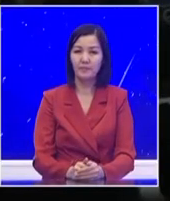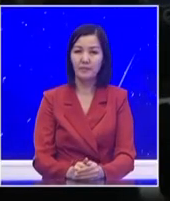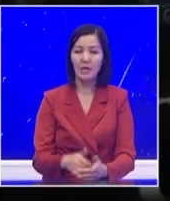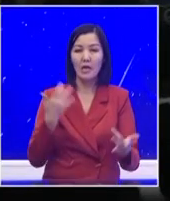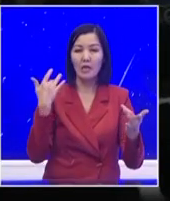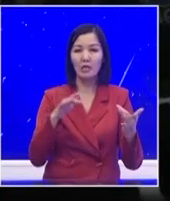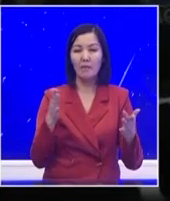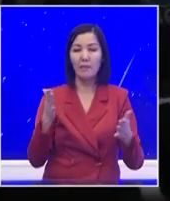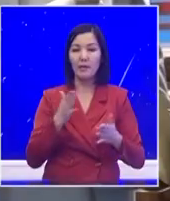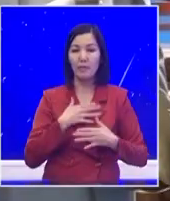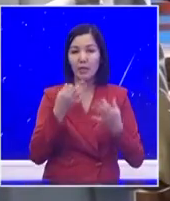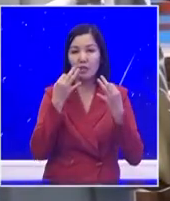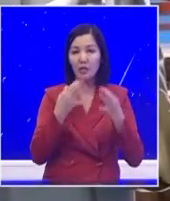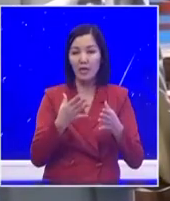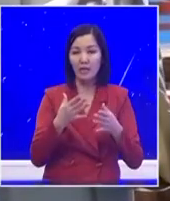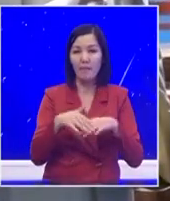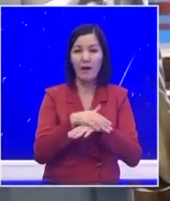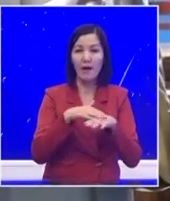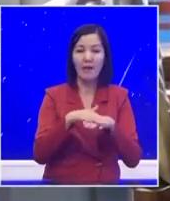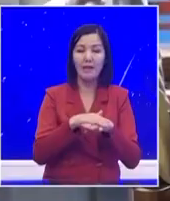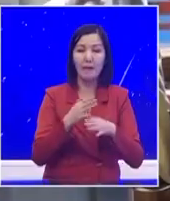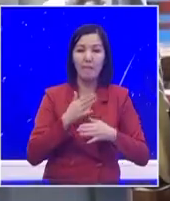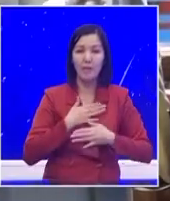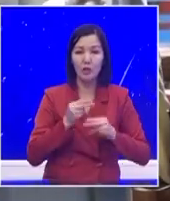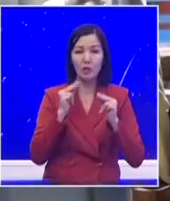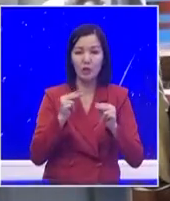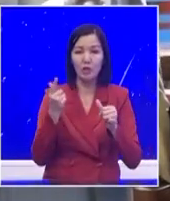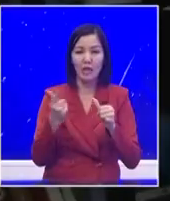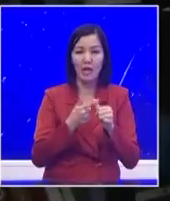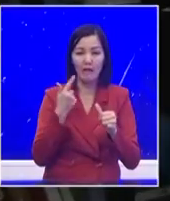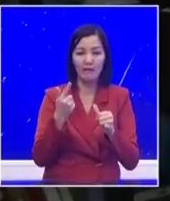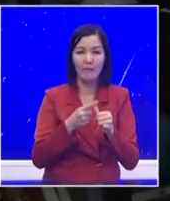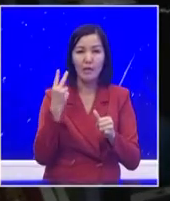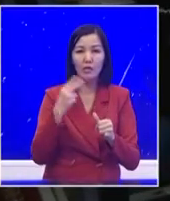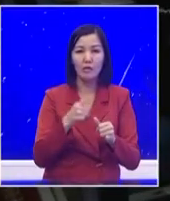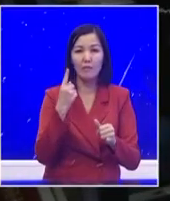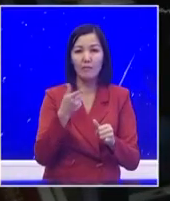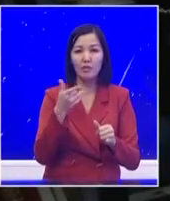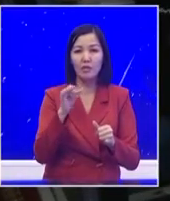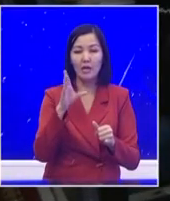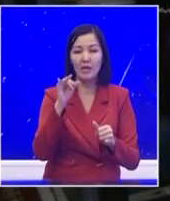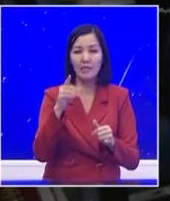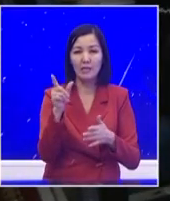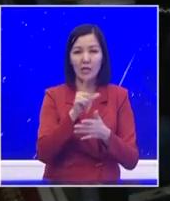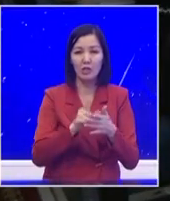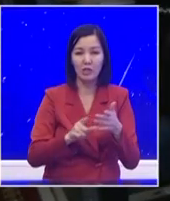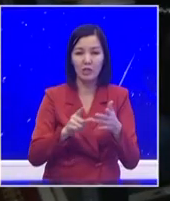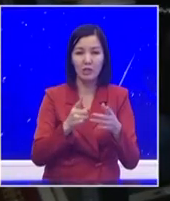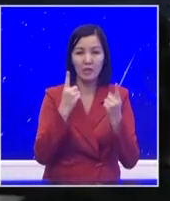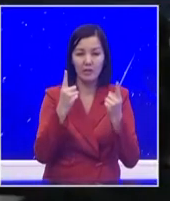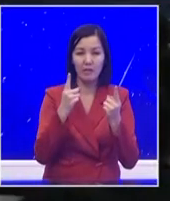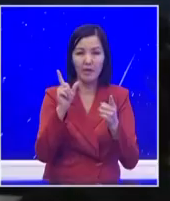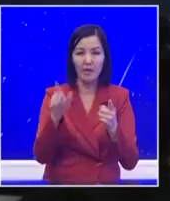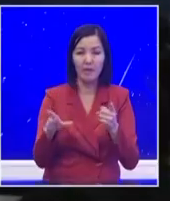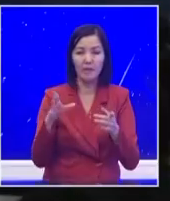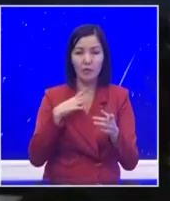Жамбыл менің жай атым, халық менің шын атым. Жыр алыбы көзінің тірісінде ақ 21-ші ғасырдың Гомер атанған ақының мерейтойына